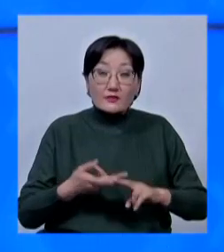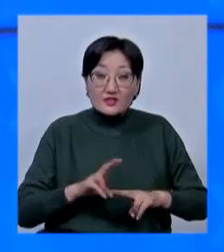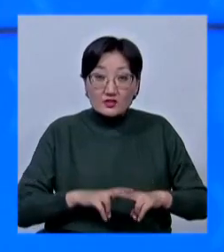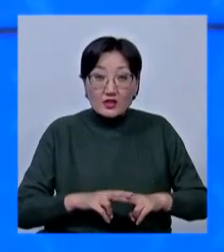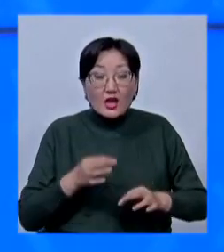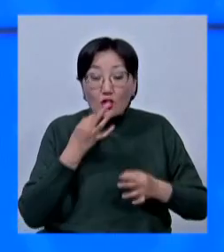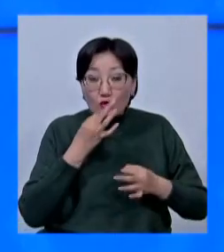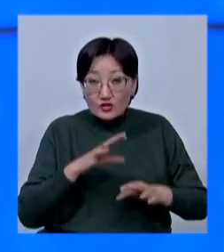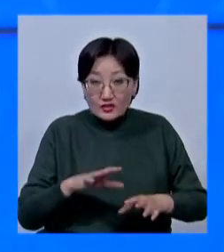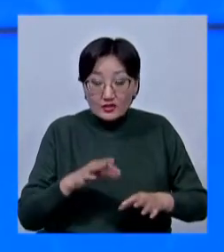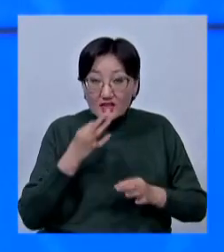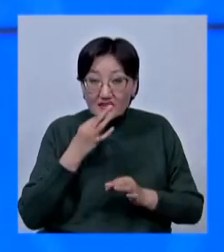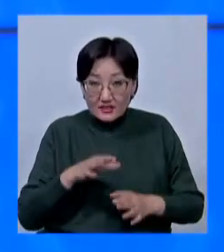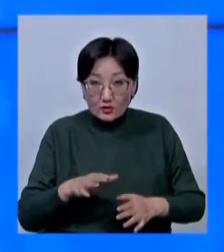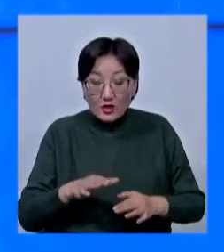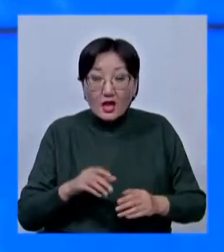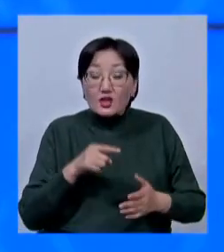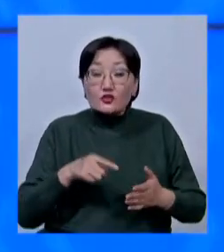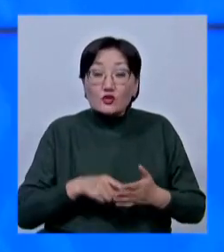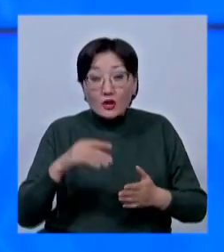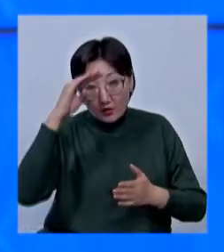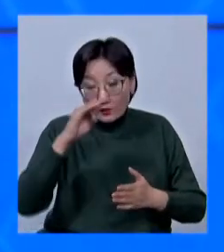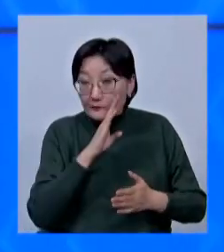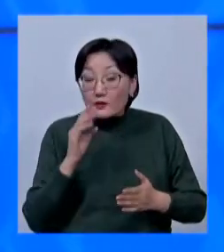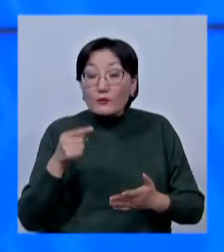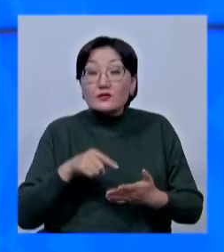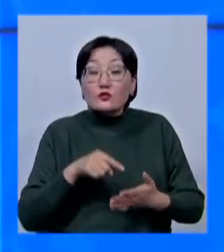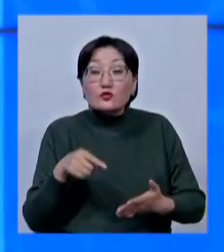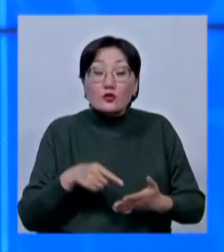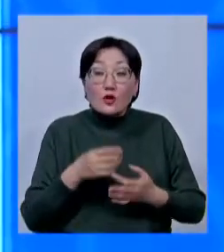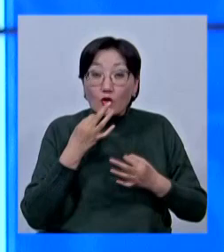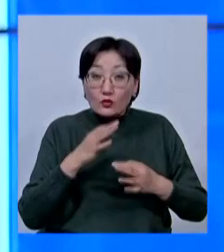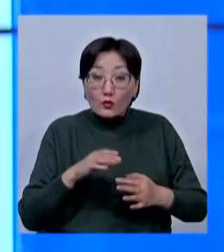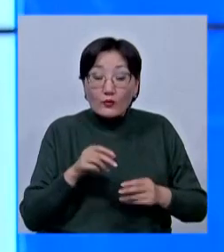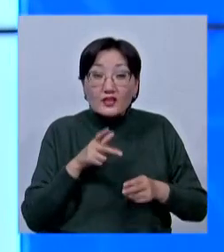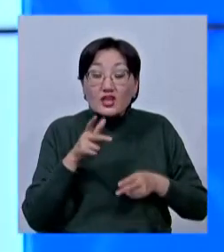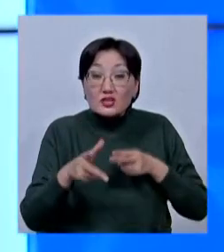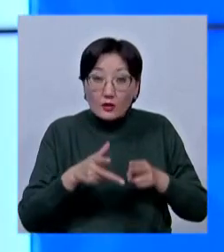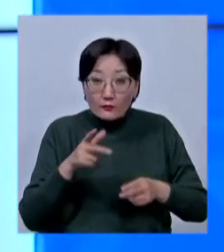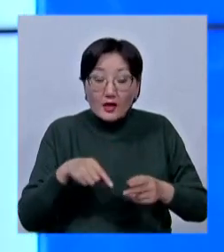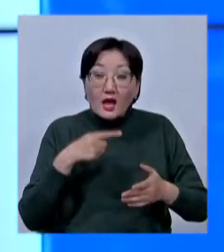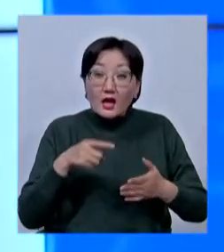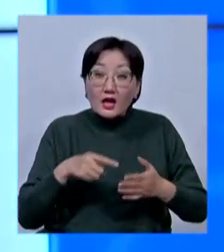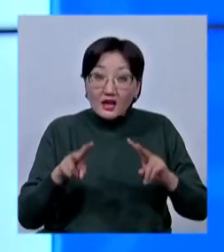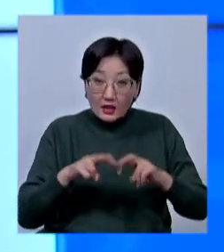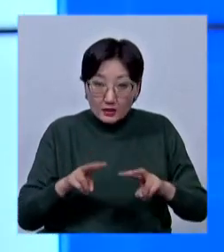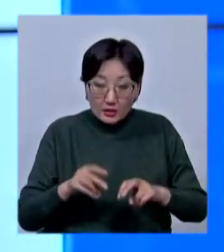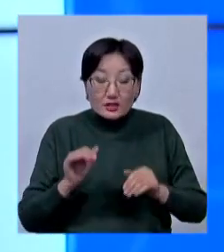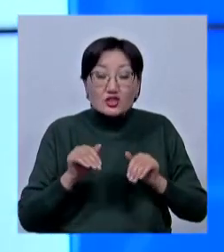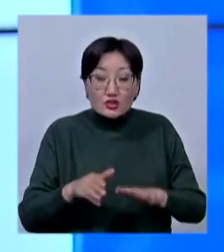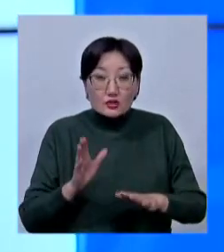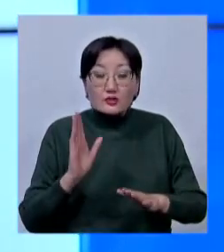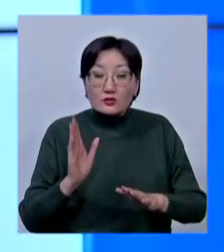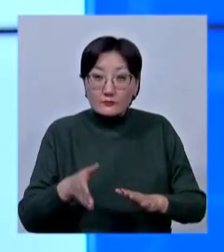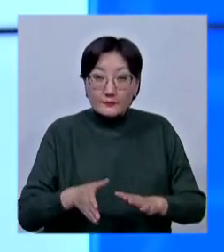Сондықтан кез келген сұрақ атанадан келген, кез келген өтініш қаралат, шешілет деп